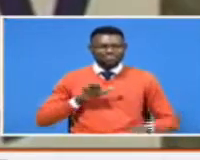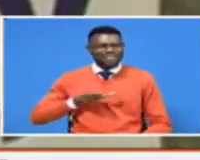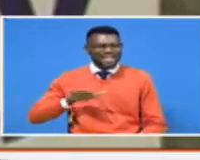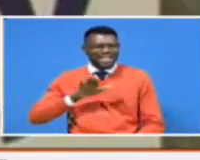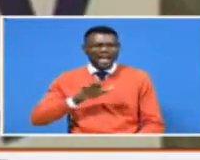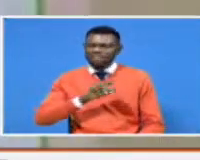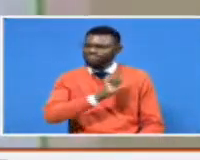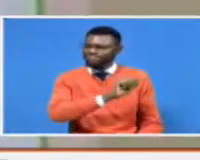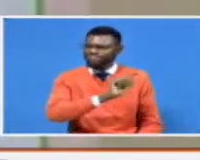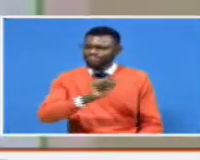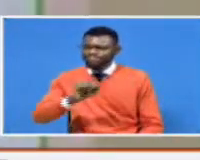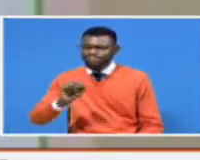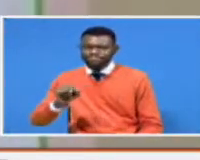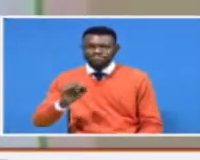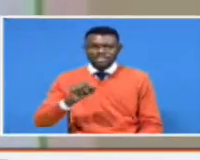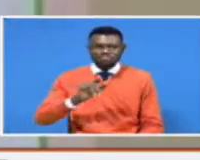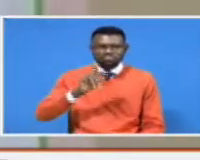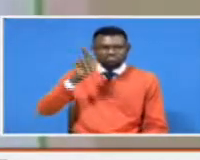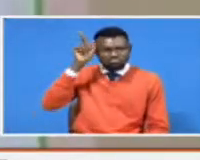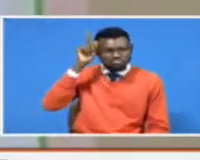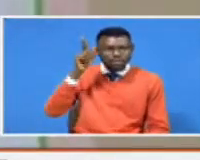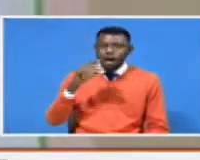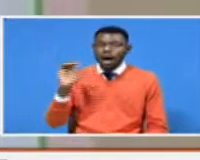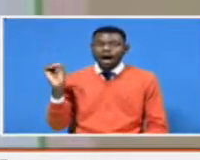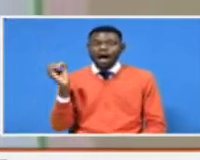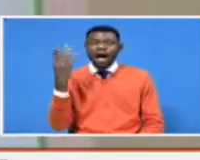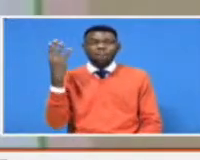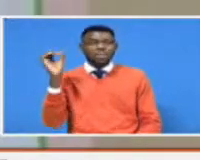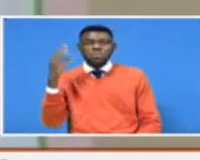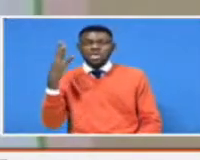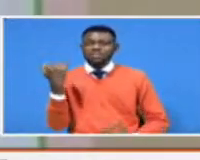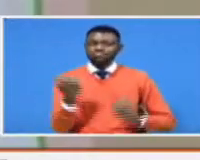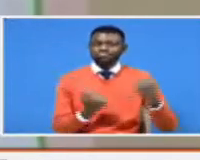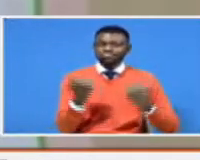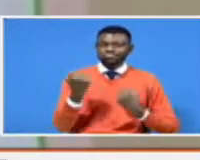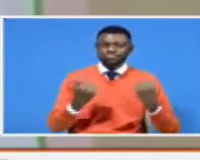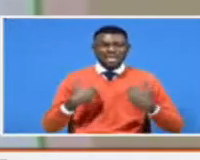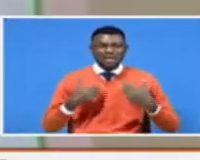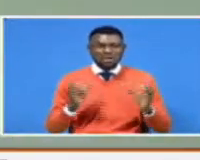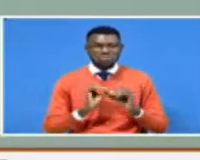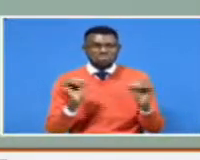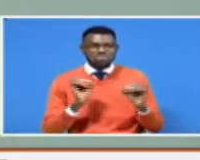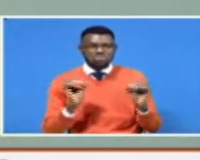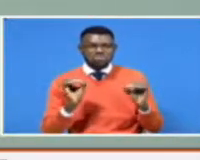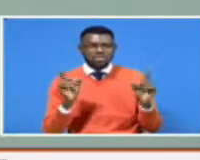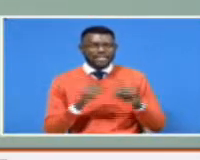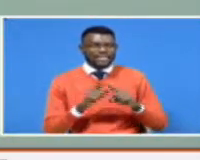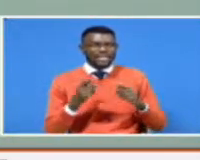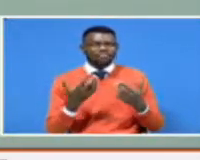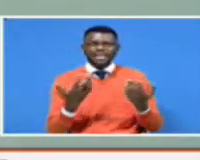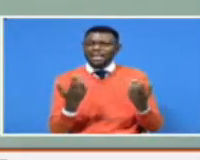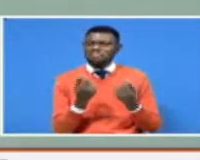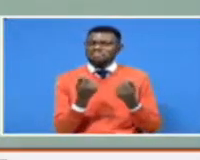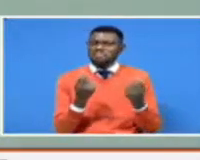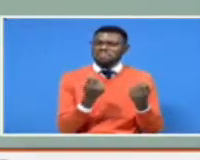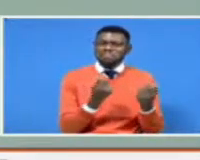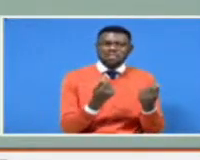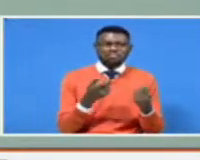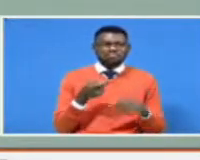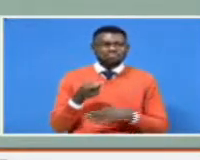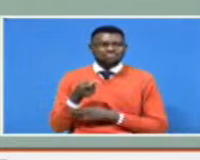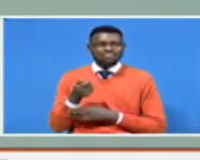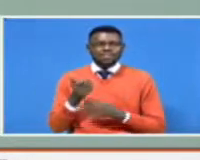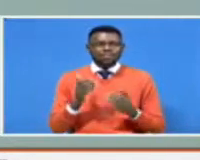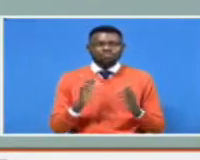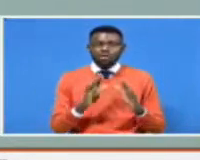mashinani ambako huduma za ambulensi hazipatikani na ada zao za malipo zikilipwa kupitia